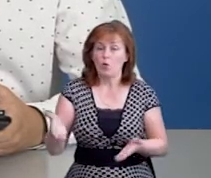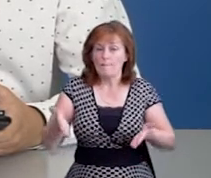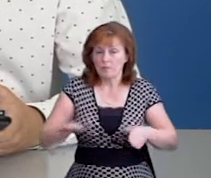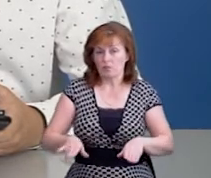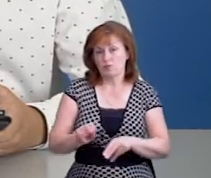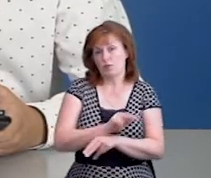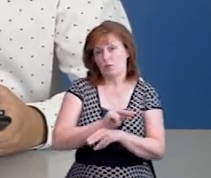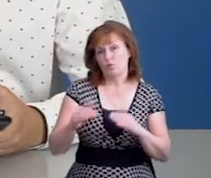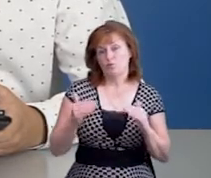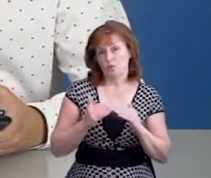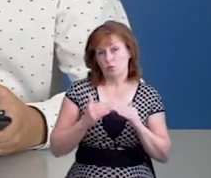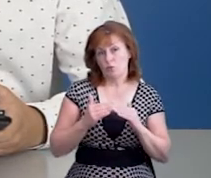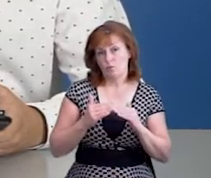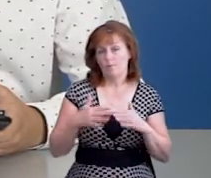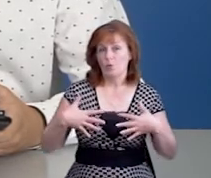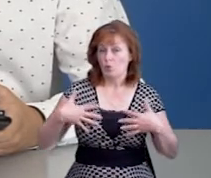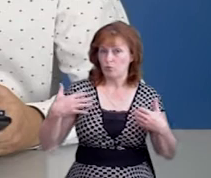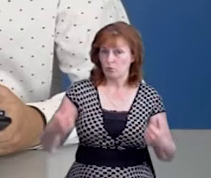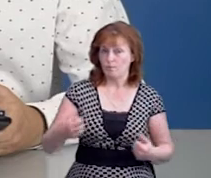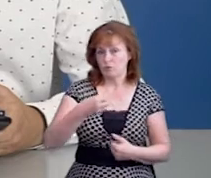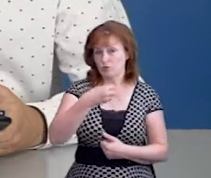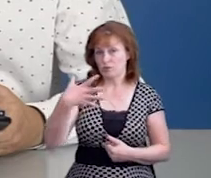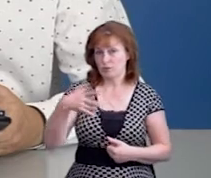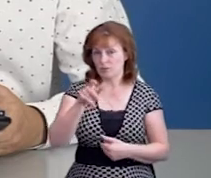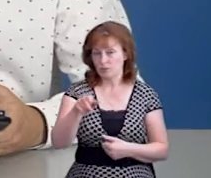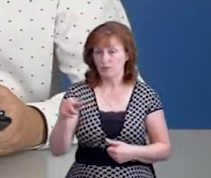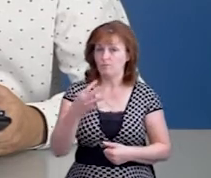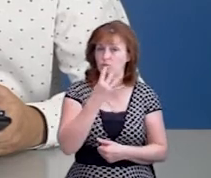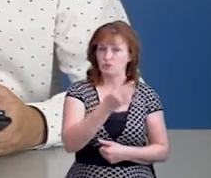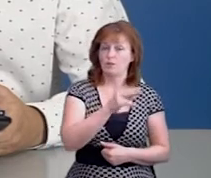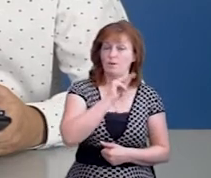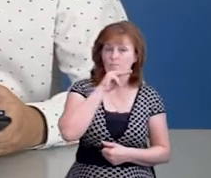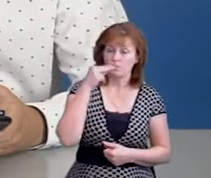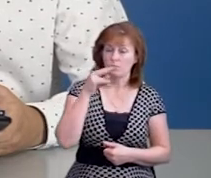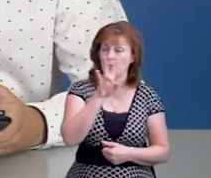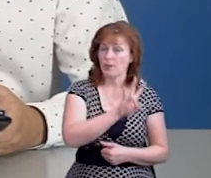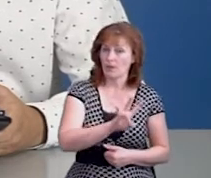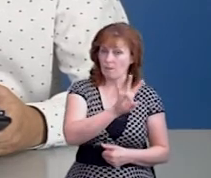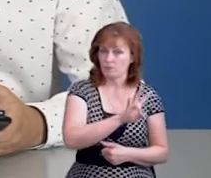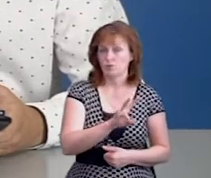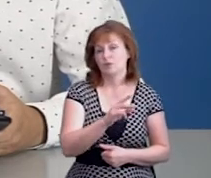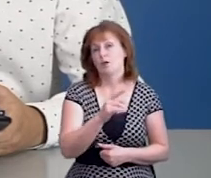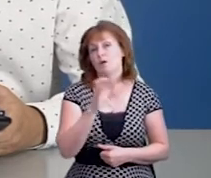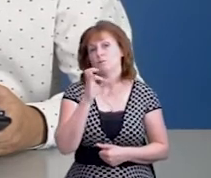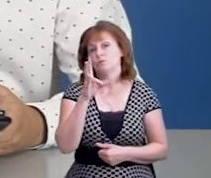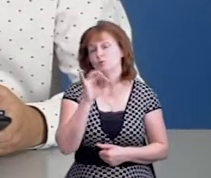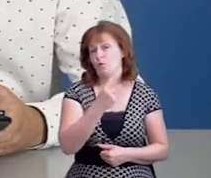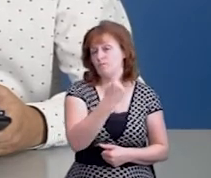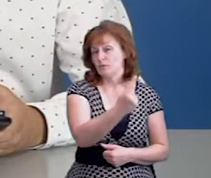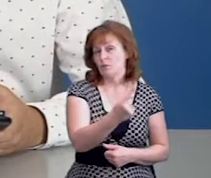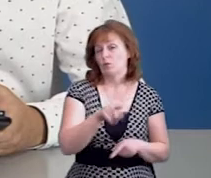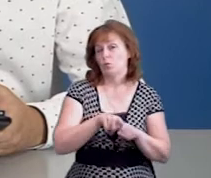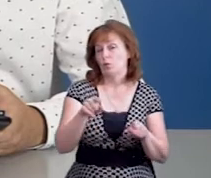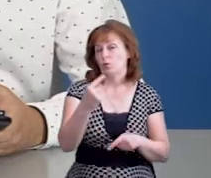вдома. Серед одужавших 14 чернігівців, 4 ніжинців та по одному з Ічнянського, Ніжинського, Сновського